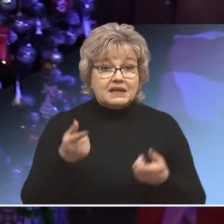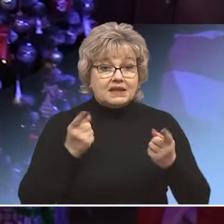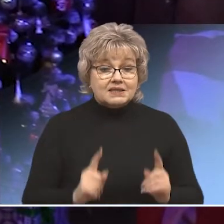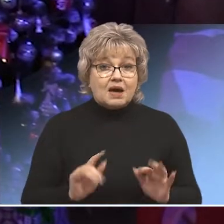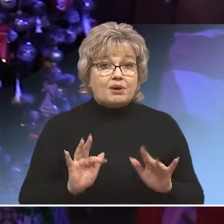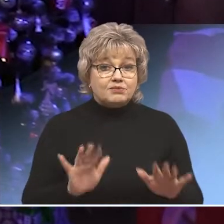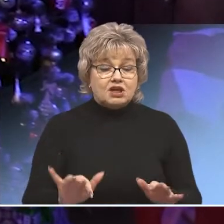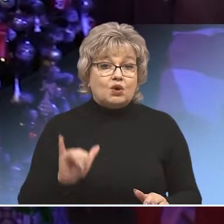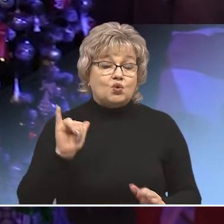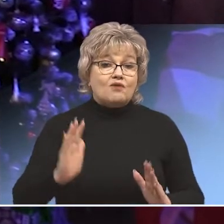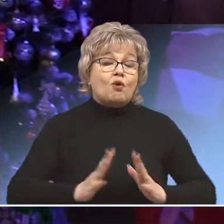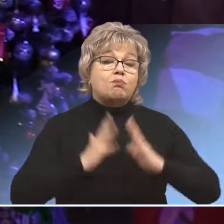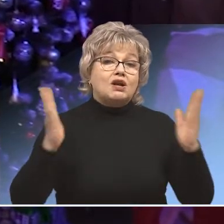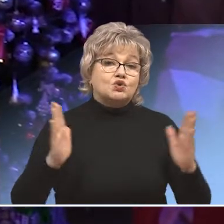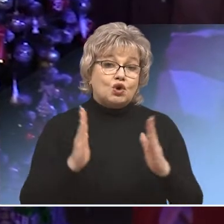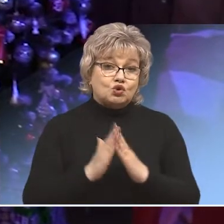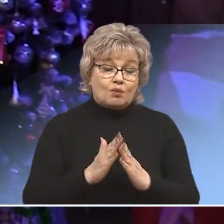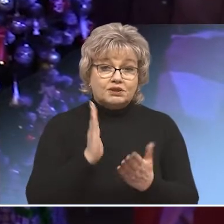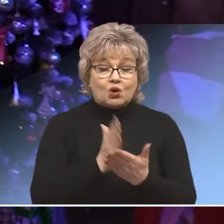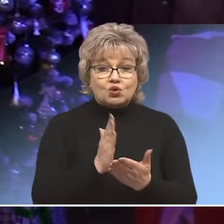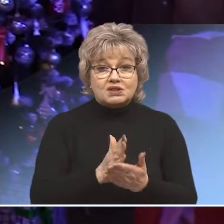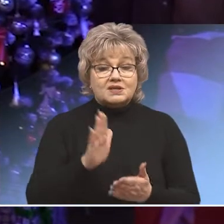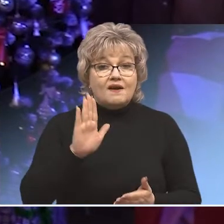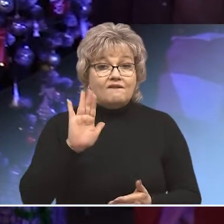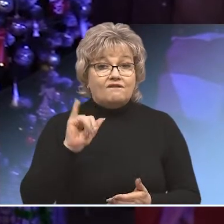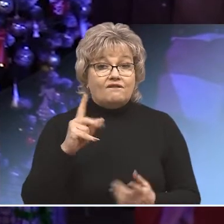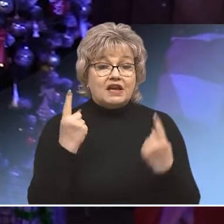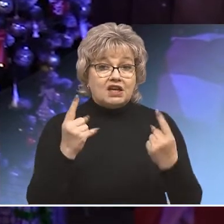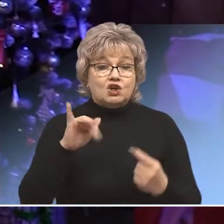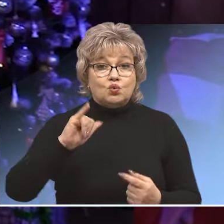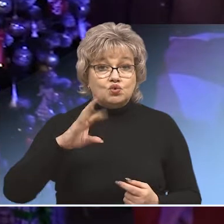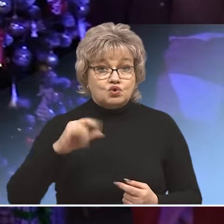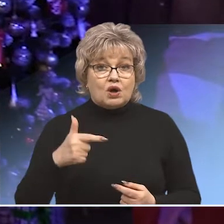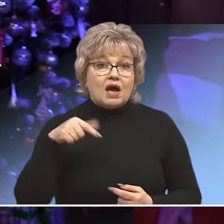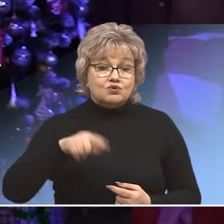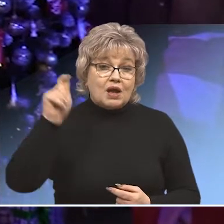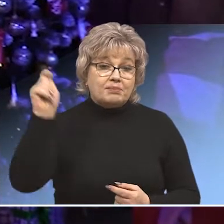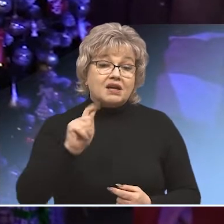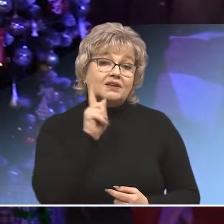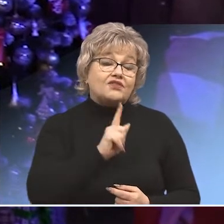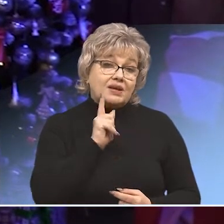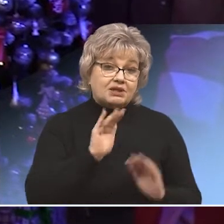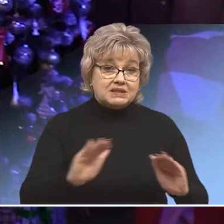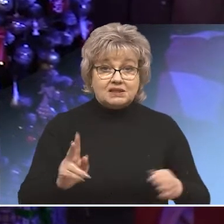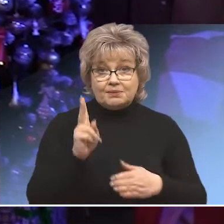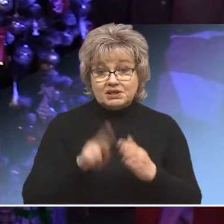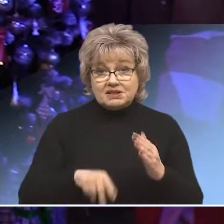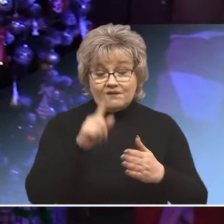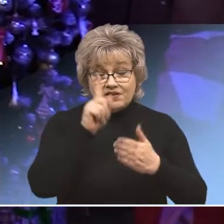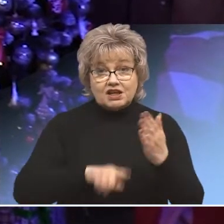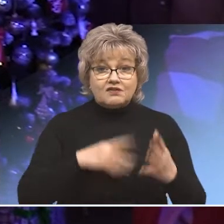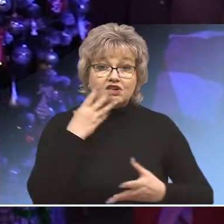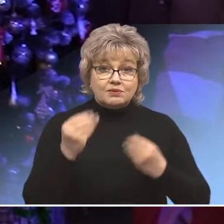у Дедушки Мороза большой дом, находится он в Великом Устюге. Но сюда он приехал временно, так как в городе Новошахтинске детки перестали